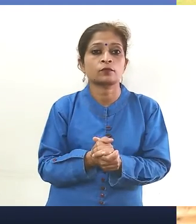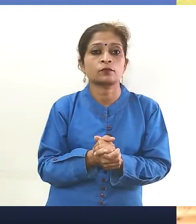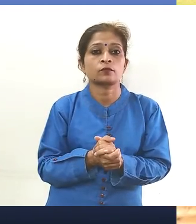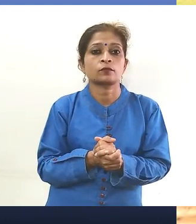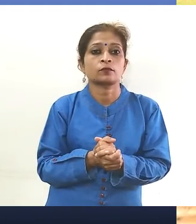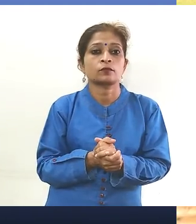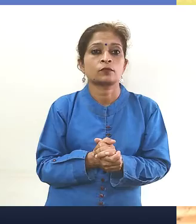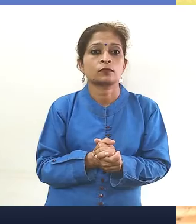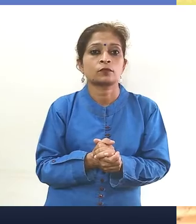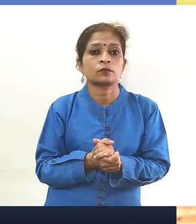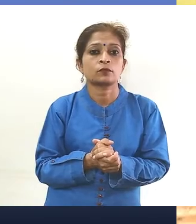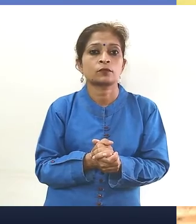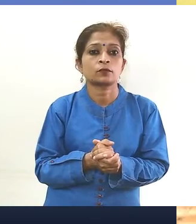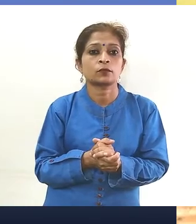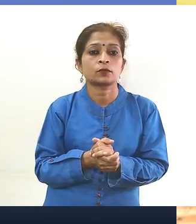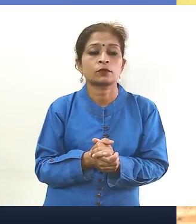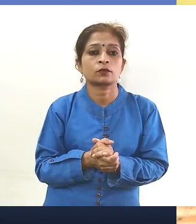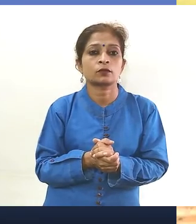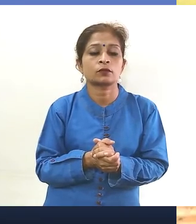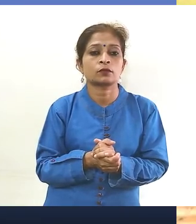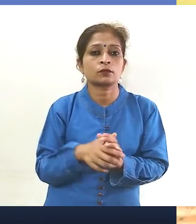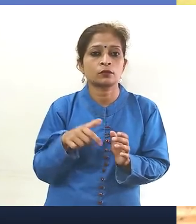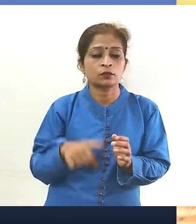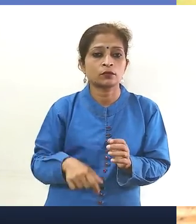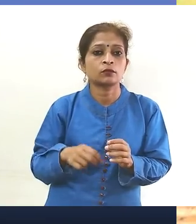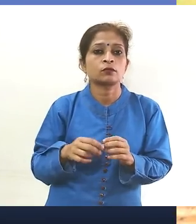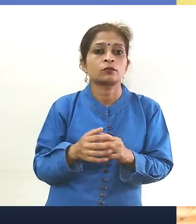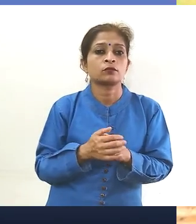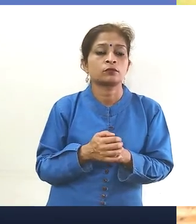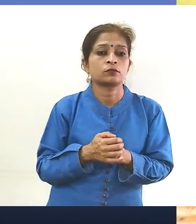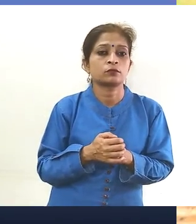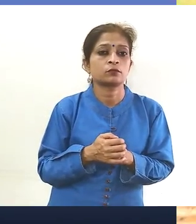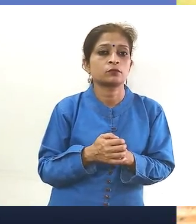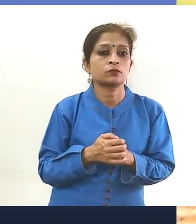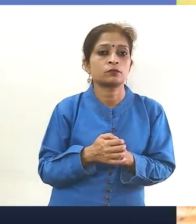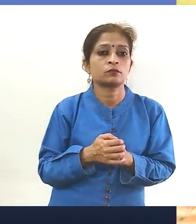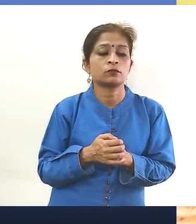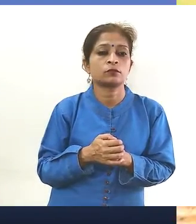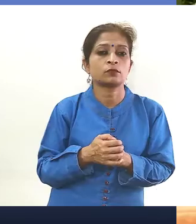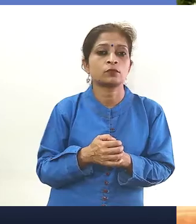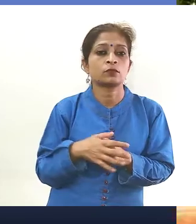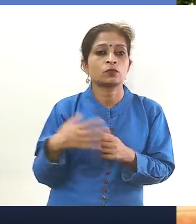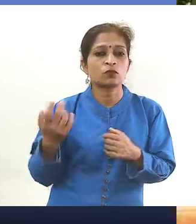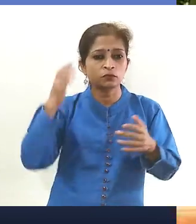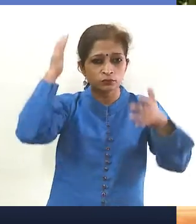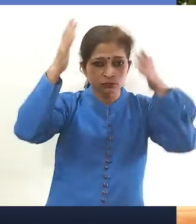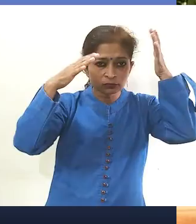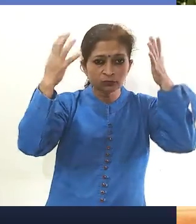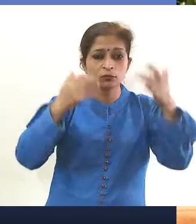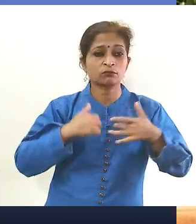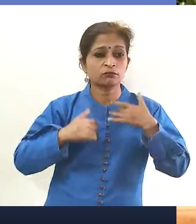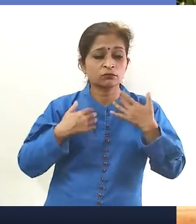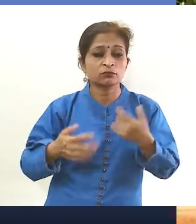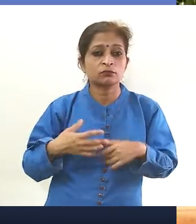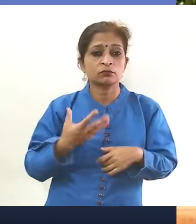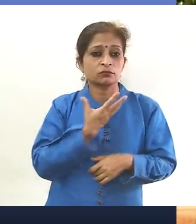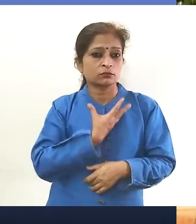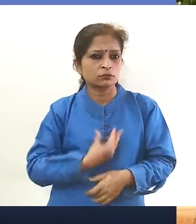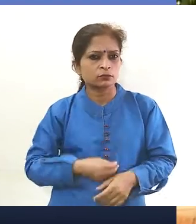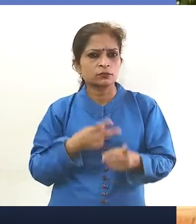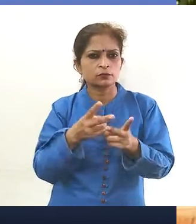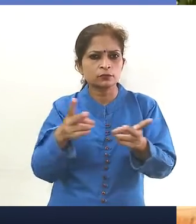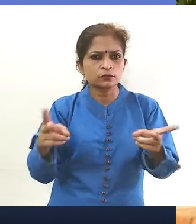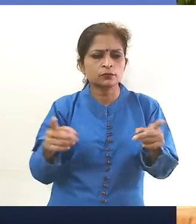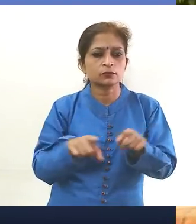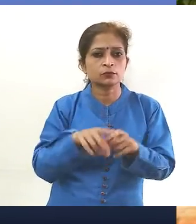जो है सेल्स का के रिसेप्टर्स का वीक होना, और फिर स्ट्रेस से, एंजाइटी, डिप्रेशन से, अनहेल्दी